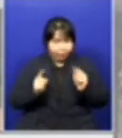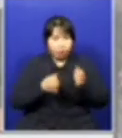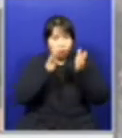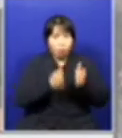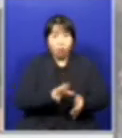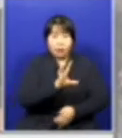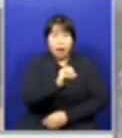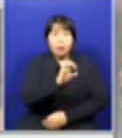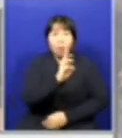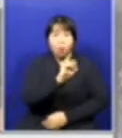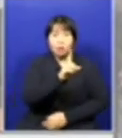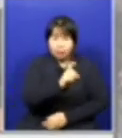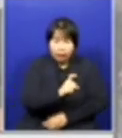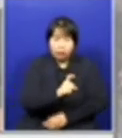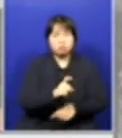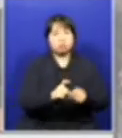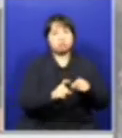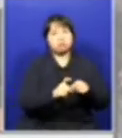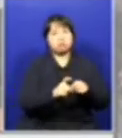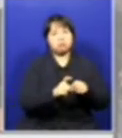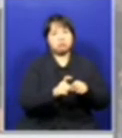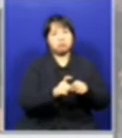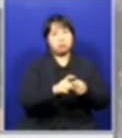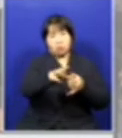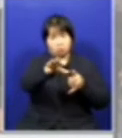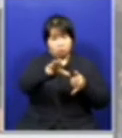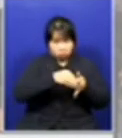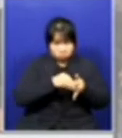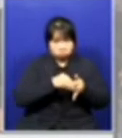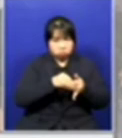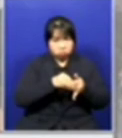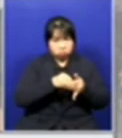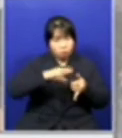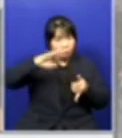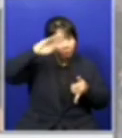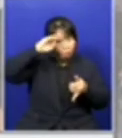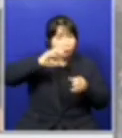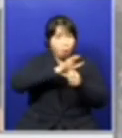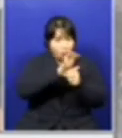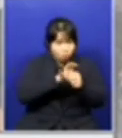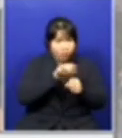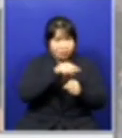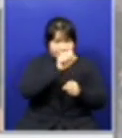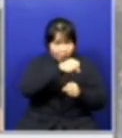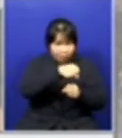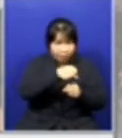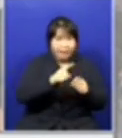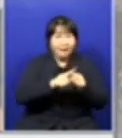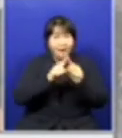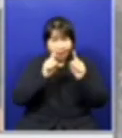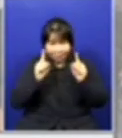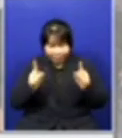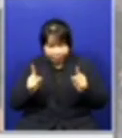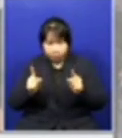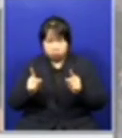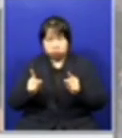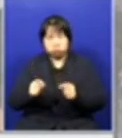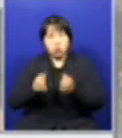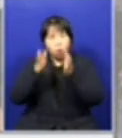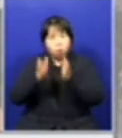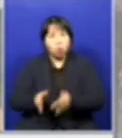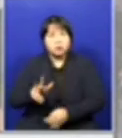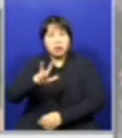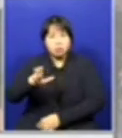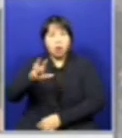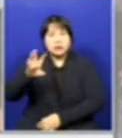ที่ตายจากกิดโรคโควิด -19 แต่อีก 3-400 คน